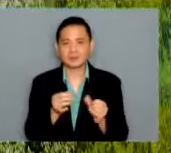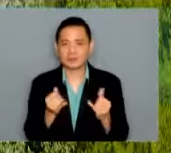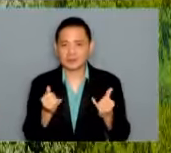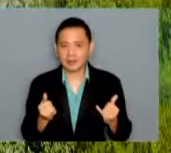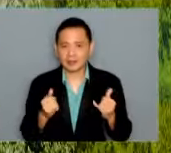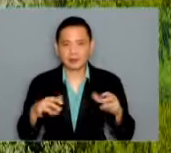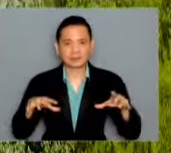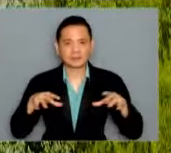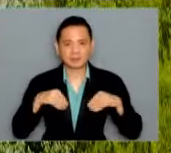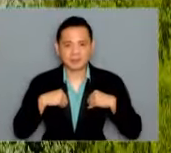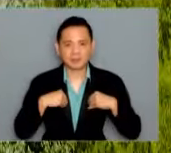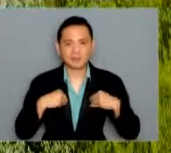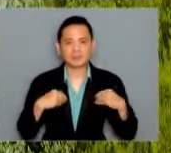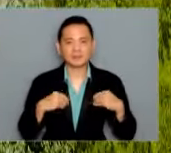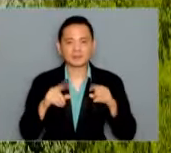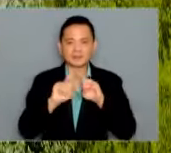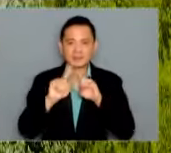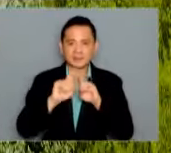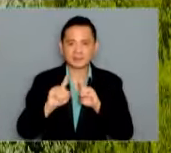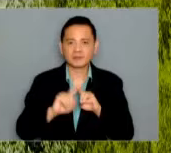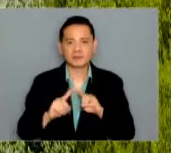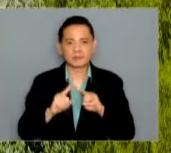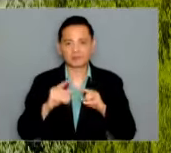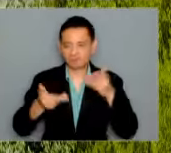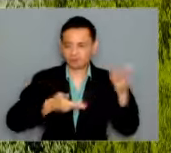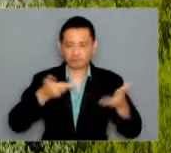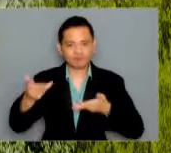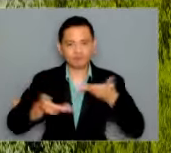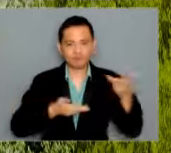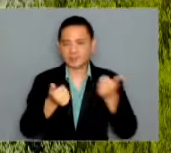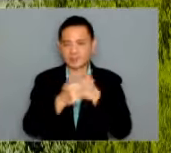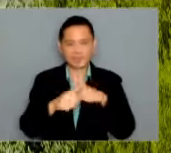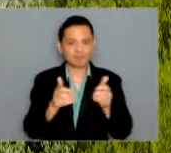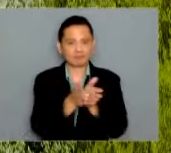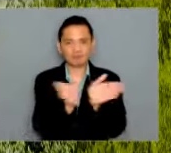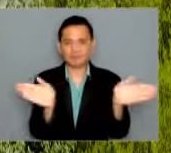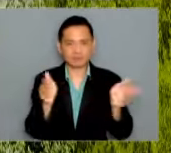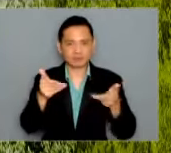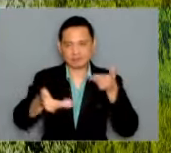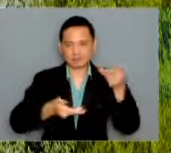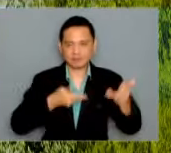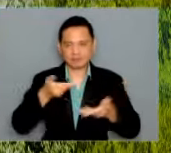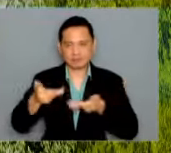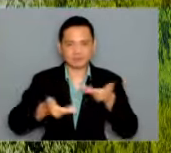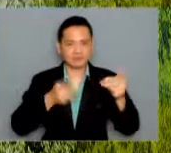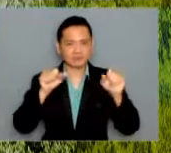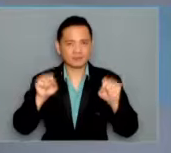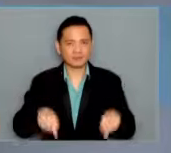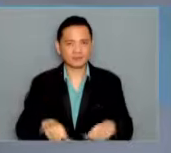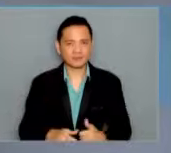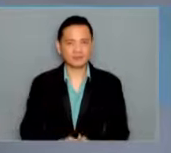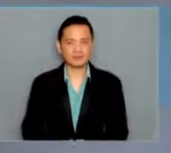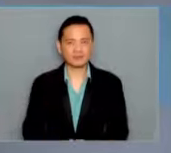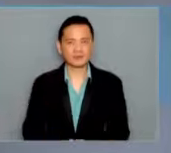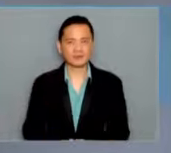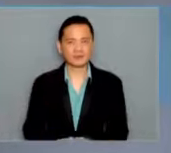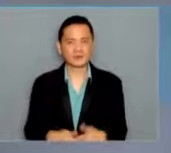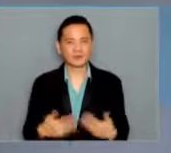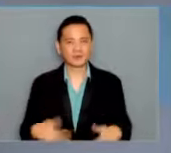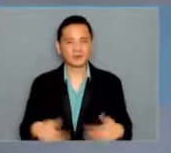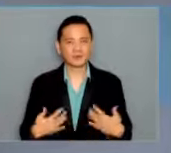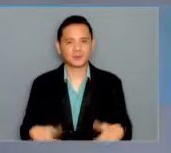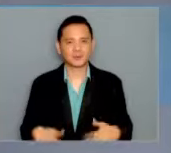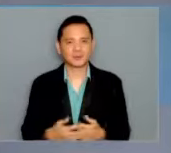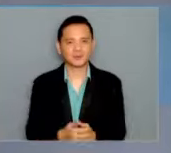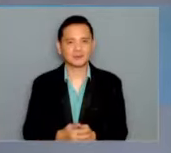accepting dancers from outside. Si Emilio naman. Ikaw kapatid, ilang taon